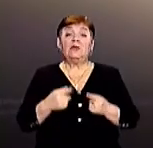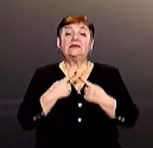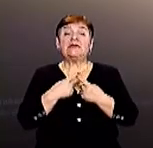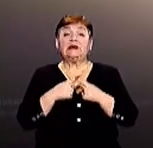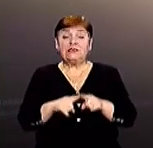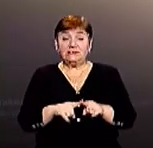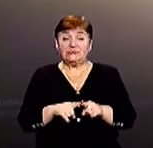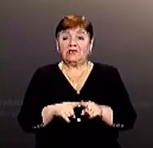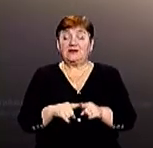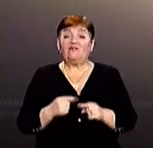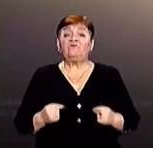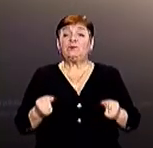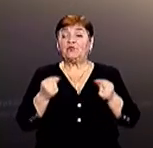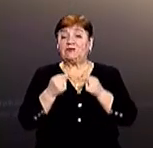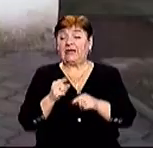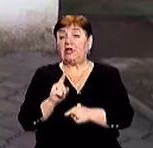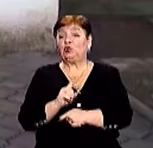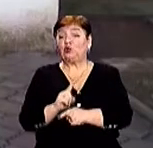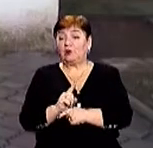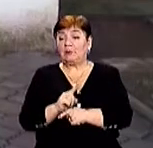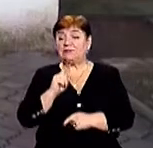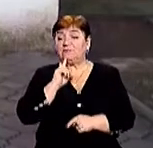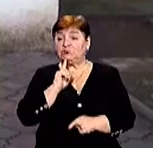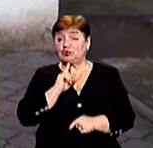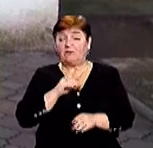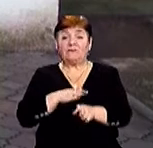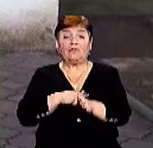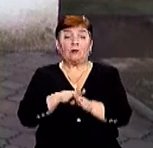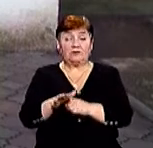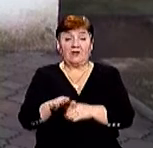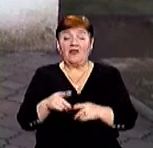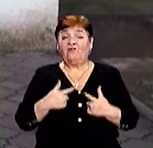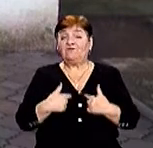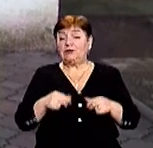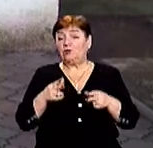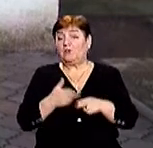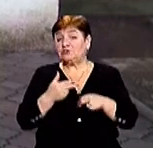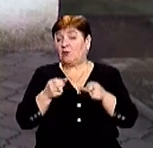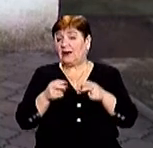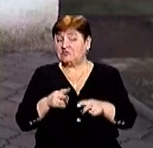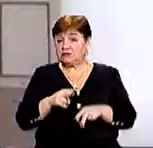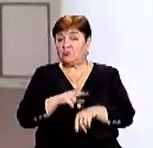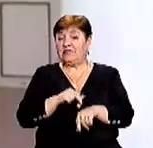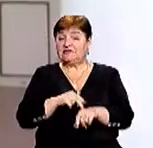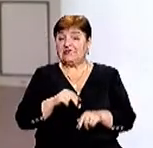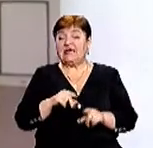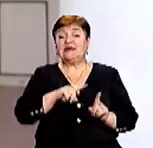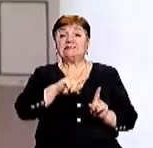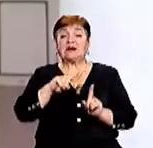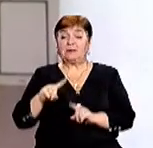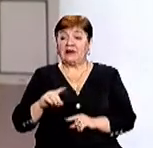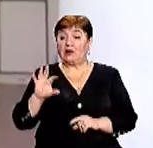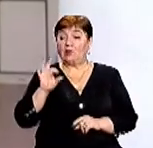Технічний стан маршрутки відповідає нормам, каже тимчасово виконувач обов'язків начальника відділу безпеки дорожнього руху патрульної поліції